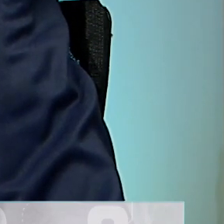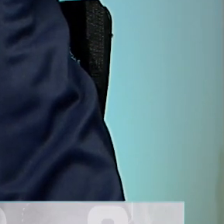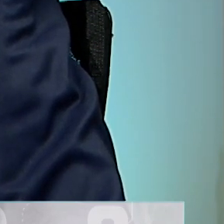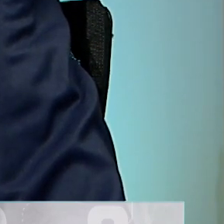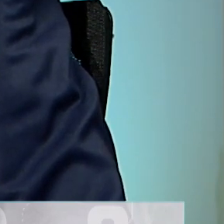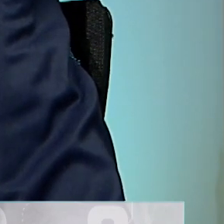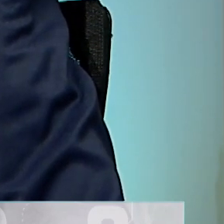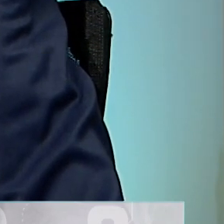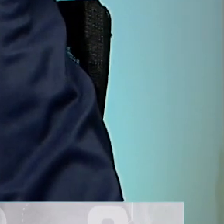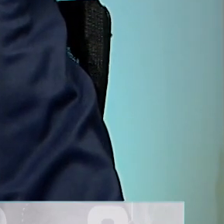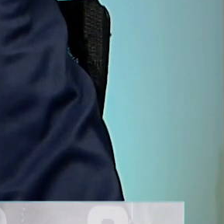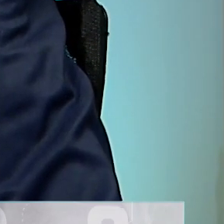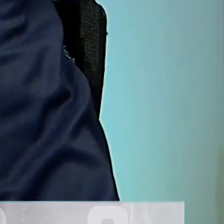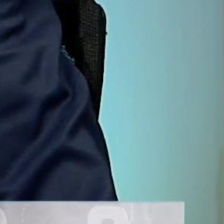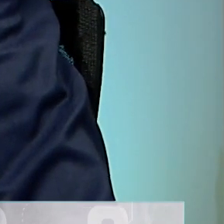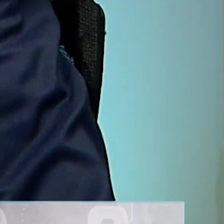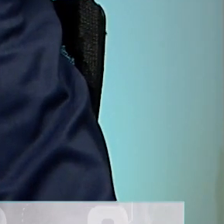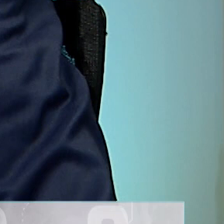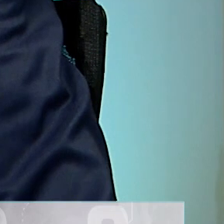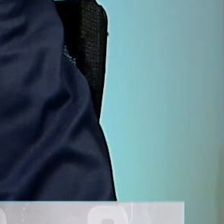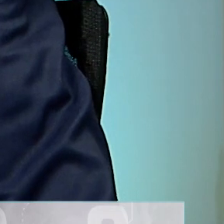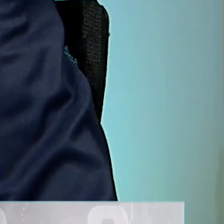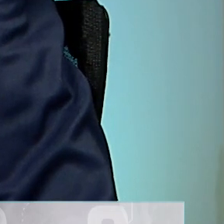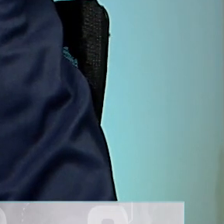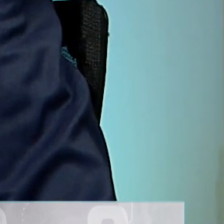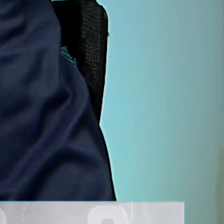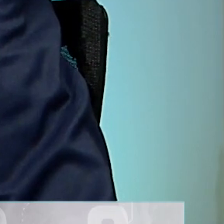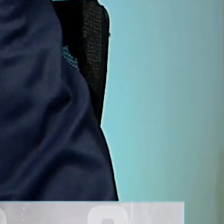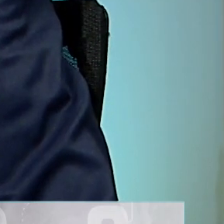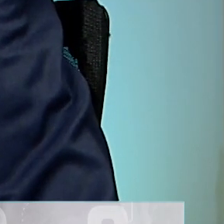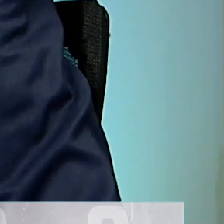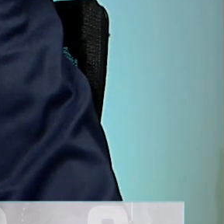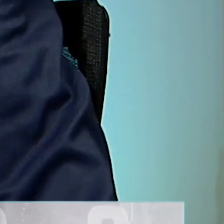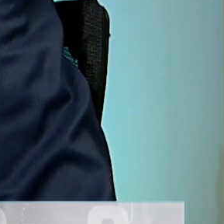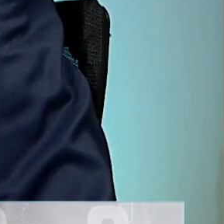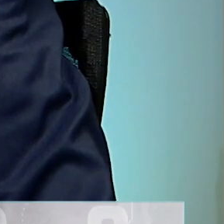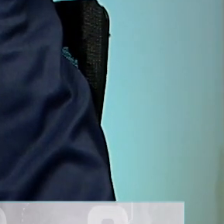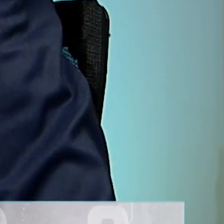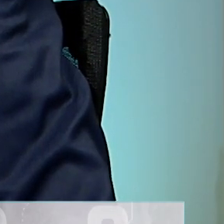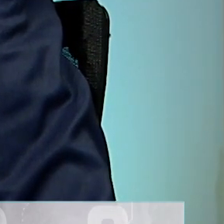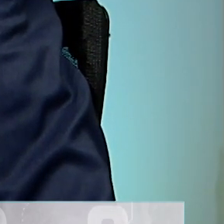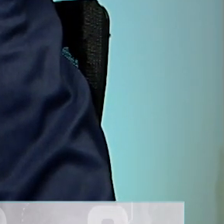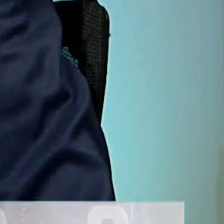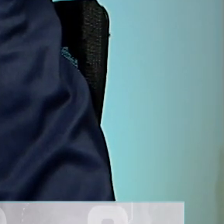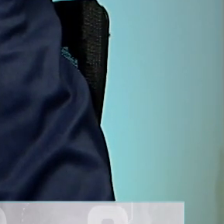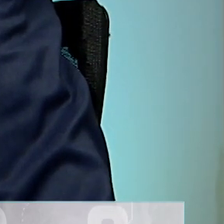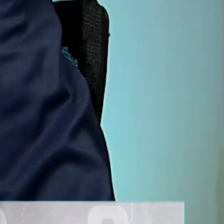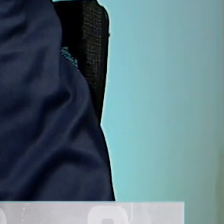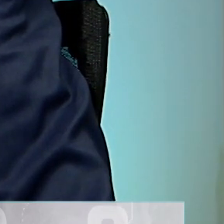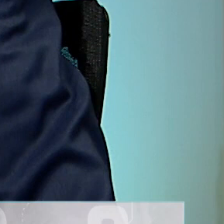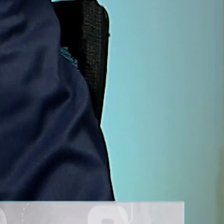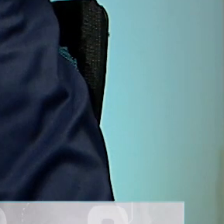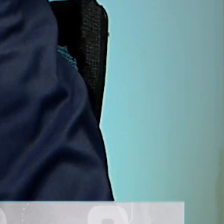de teberrüken veya fasıl için yazılmıştır. Dolayısıyla Fatiha'dan değildir. Hanefiler